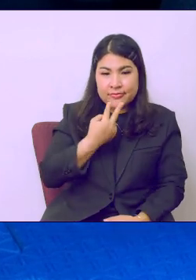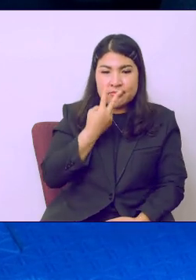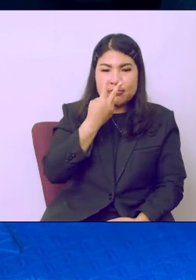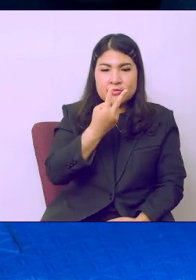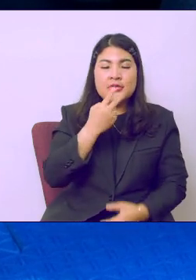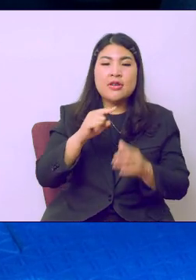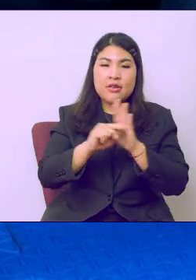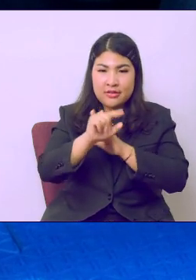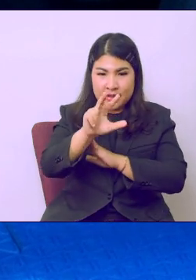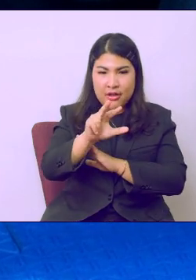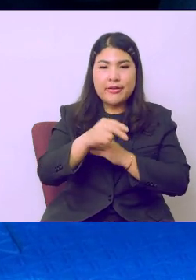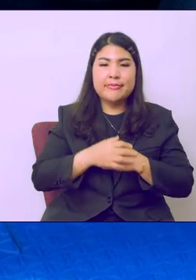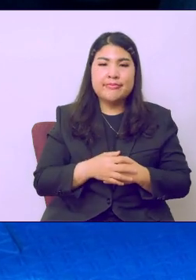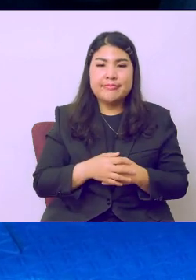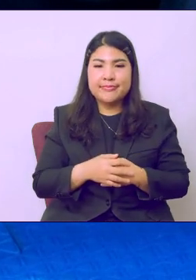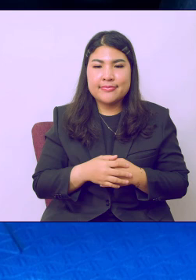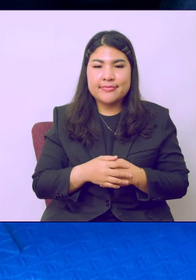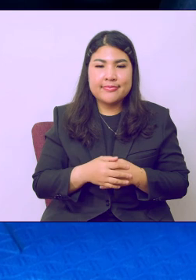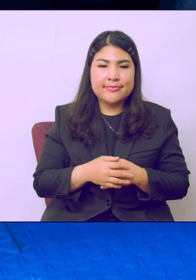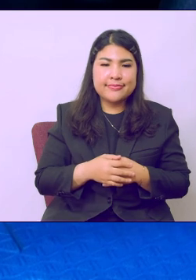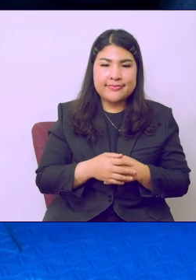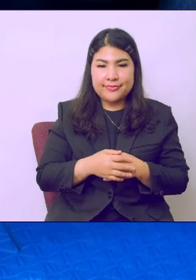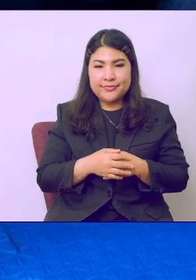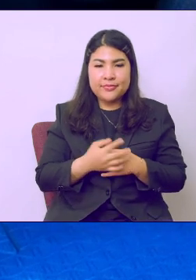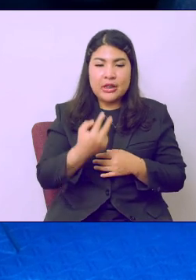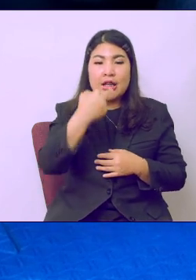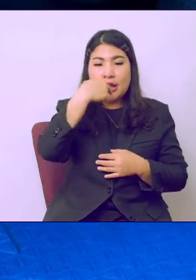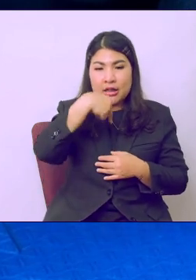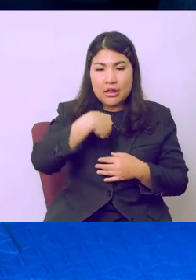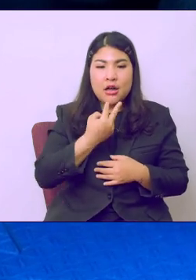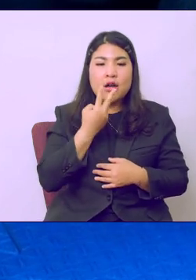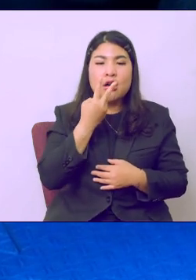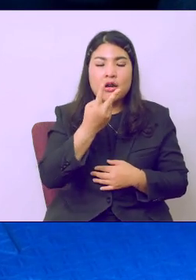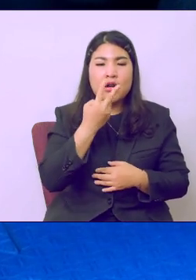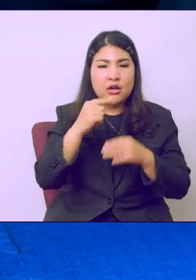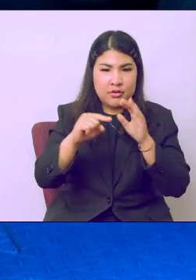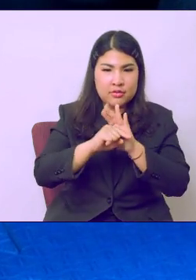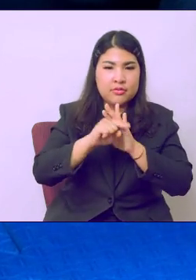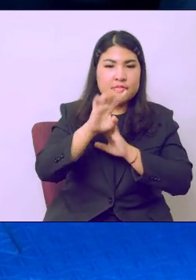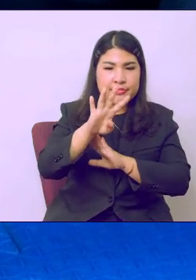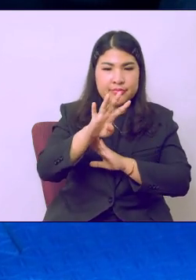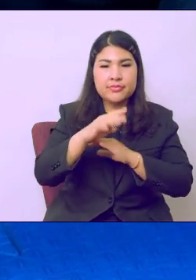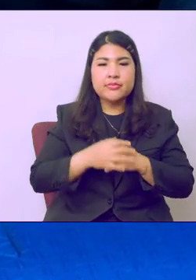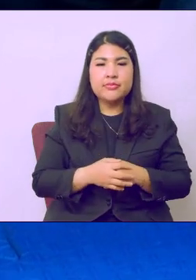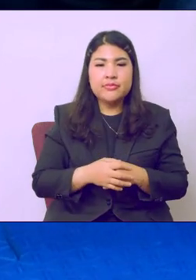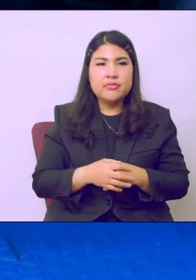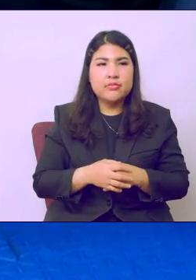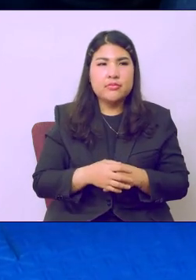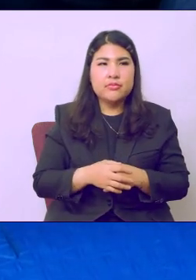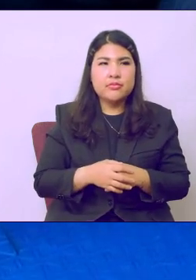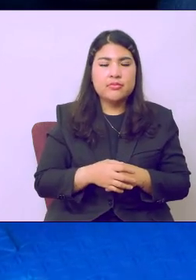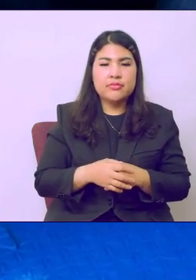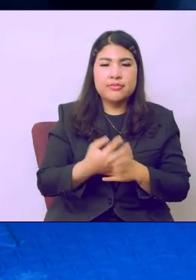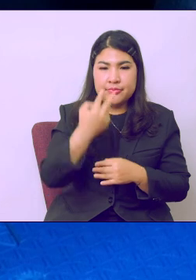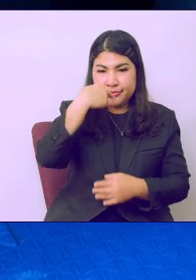ครับ3หายใจเข้าครับหายใจออกครับ4